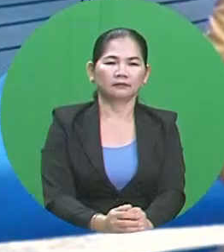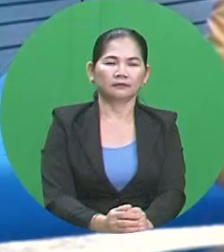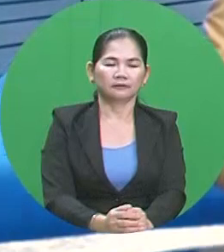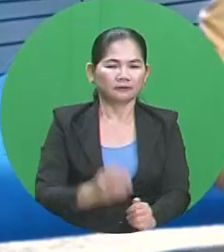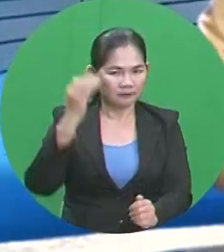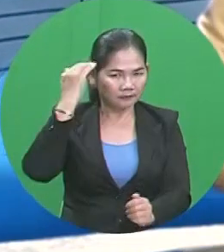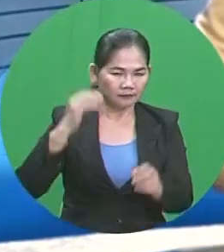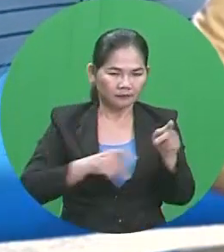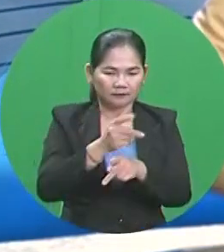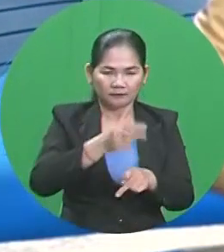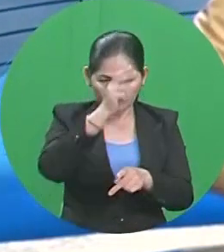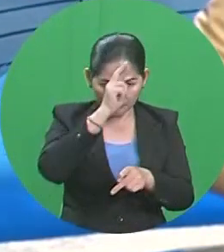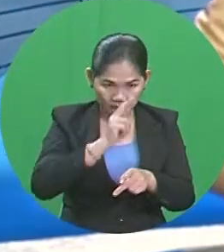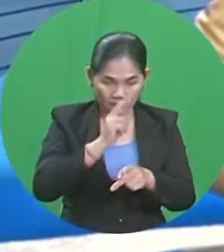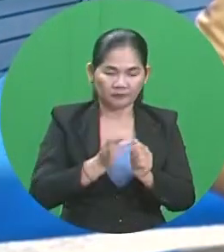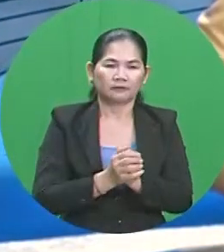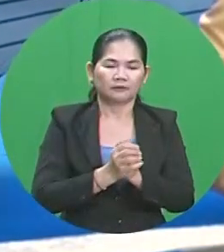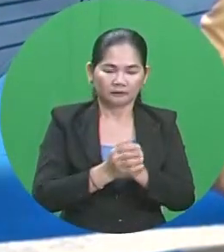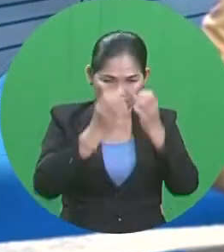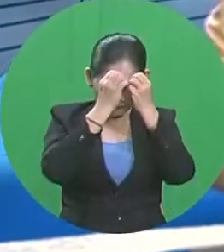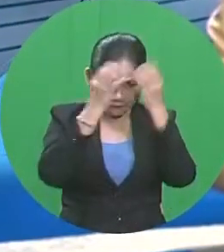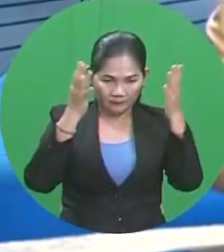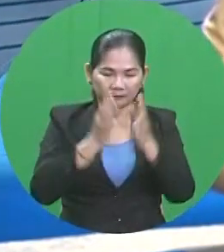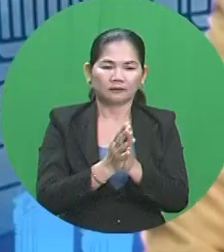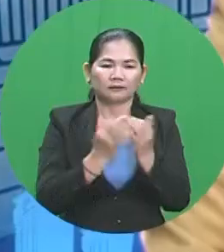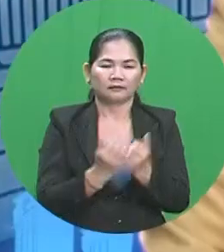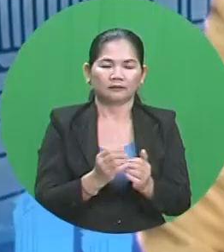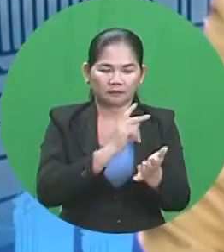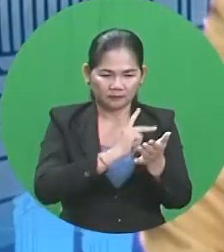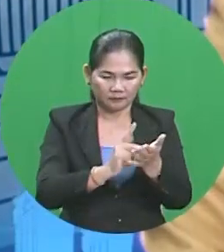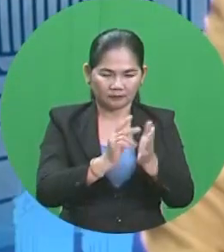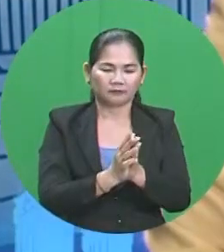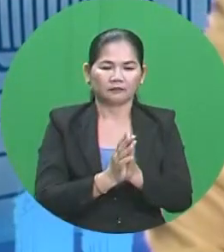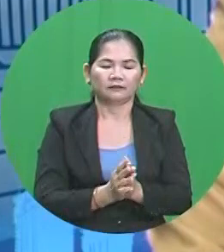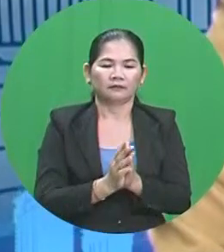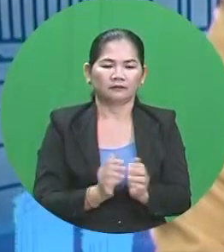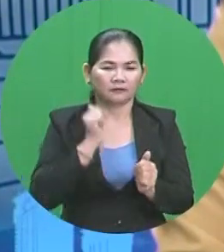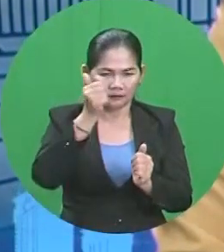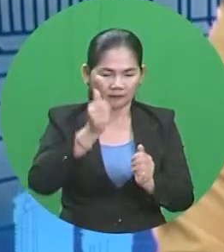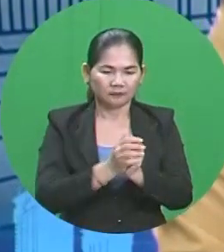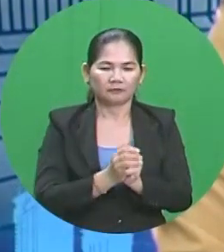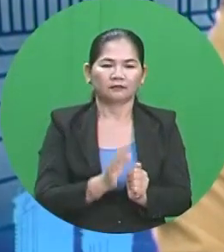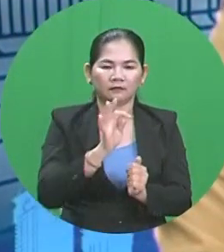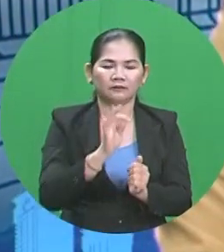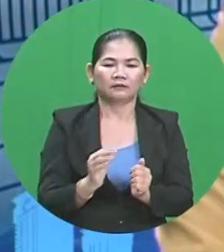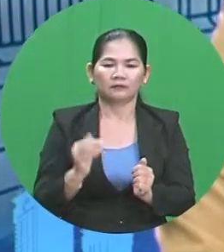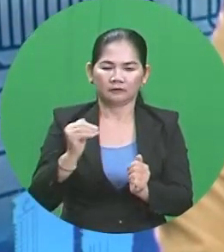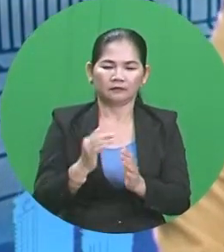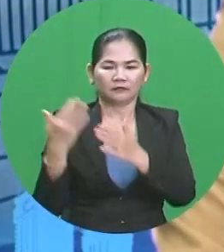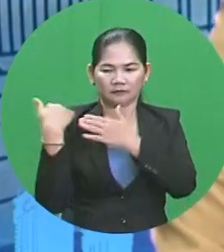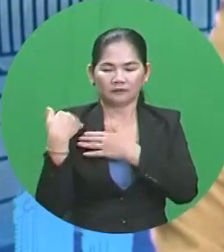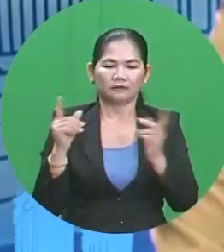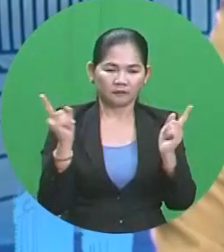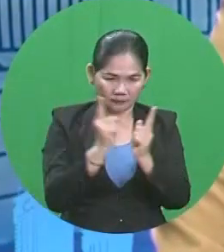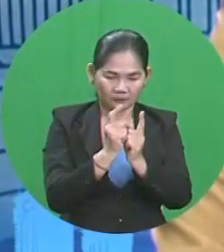លោកលោកស្រីប្រិយមិត្តទូរទស្សនិកជនជាទីគោរពនិងជាទីមេត្រីរដ្ឋលេខាធិការប្រចាំការអយ្យដមវង្សីពិសុទ្ធទទួលជួបពិ